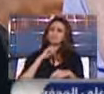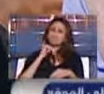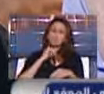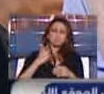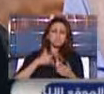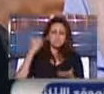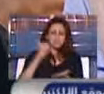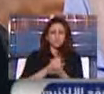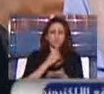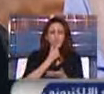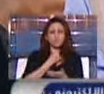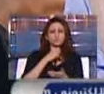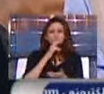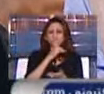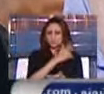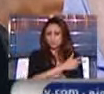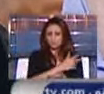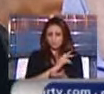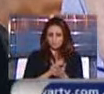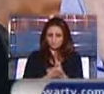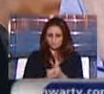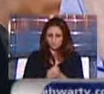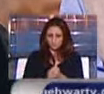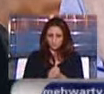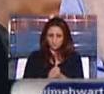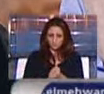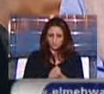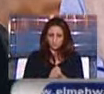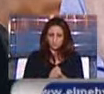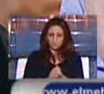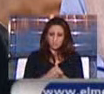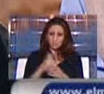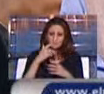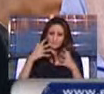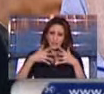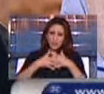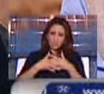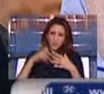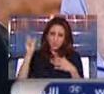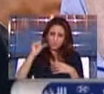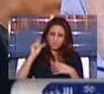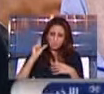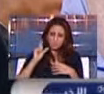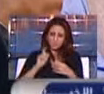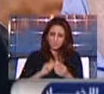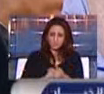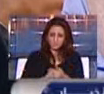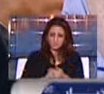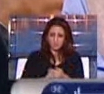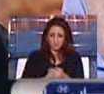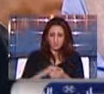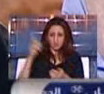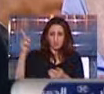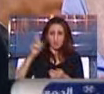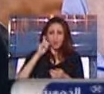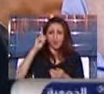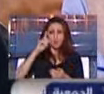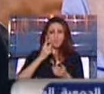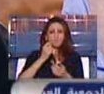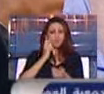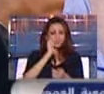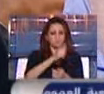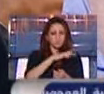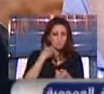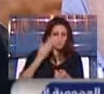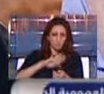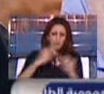وعايز اقول لك يا استاذ ولحضرتك ان الاخوان المسلمين هم اول ناس عرضوا الدية على اسر الشهداء. المتحدث الرئاسي محمود